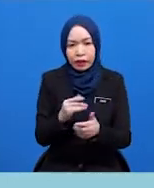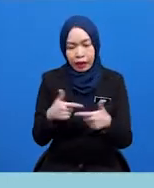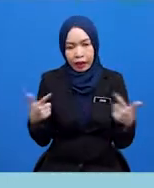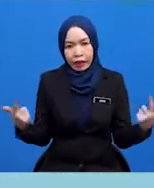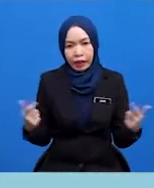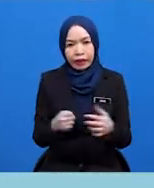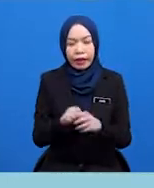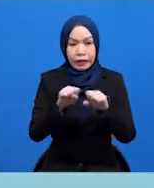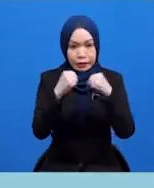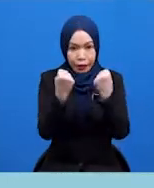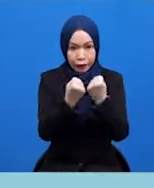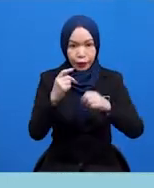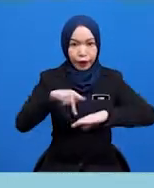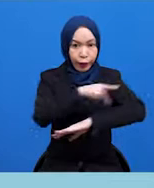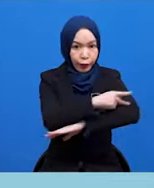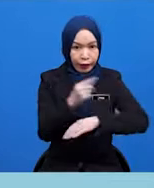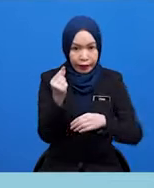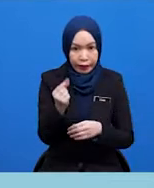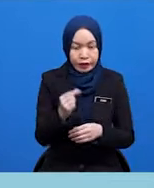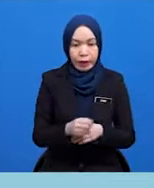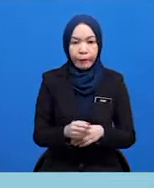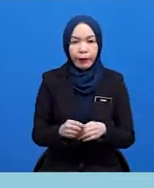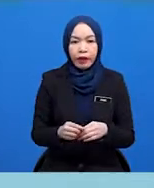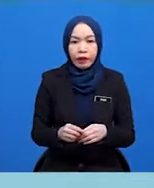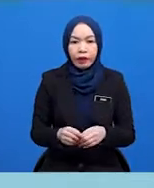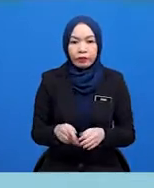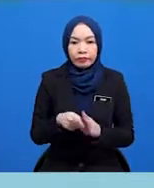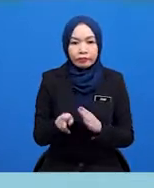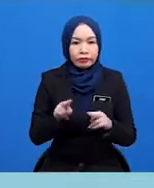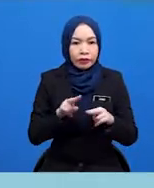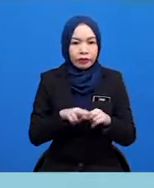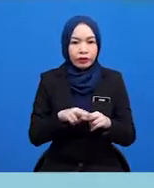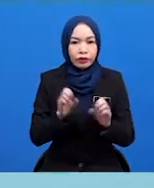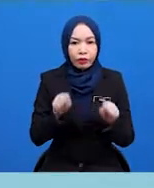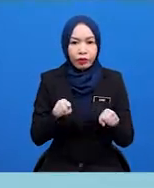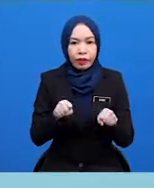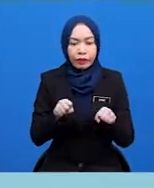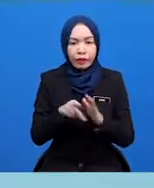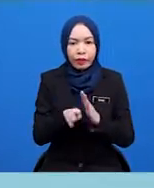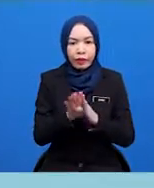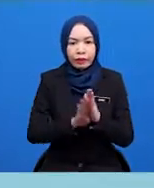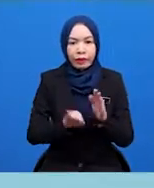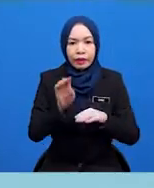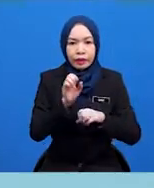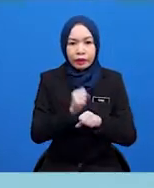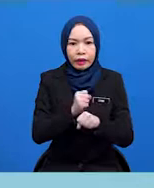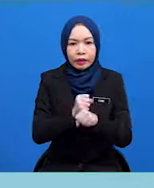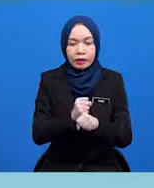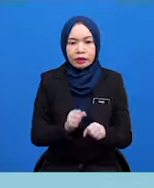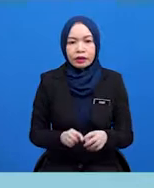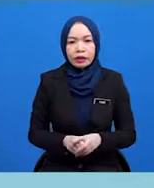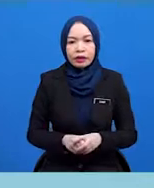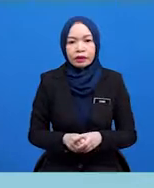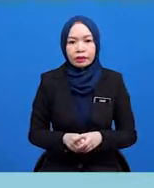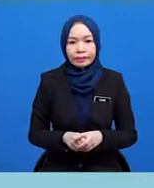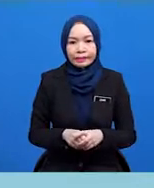Manakala sektor kebun kecil, penduduk boleh bekerja sebagai buruh am pemandu lori yang membawa hasil pertanian ke